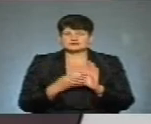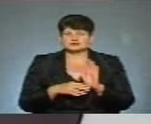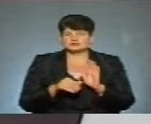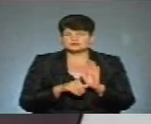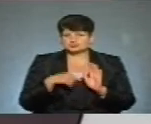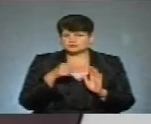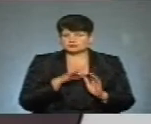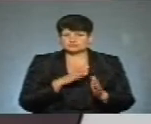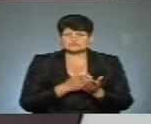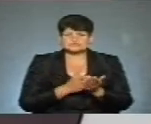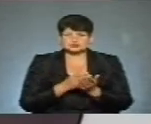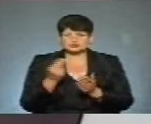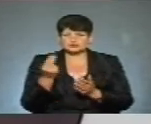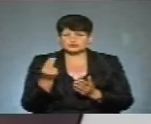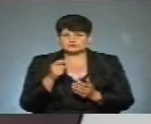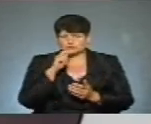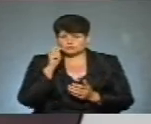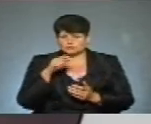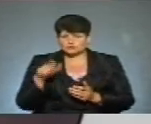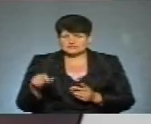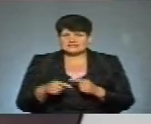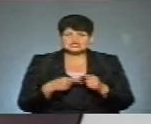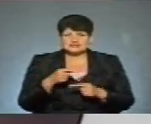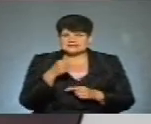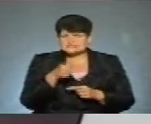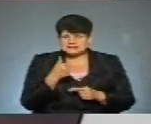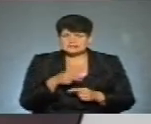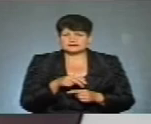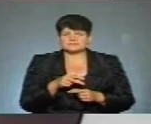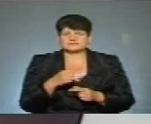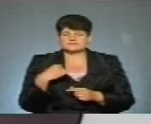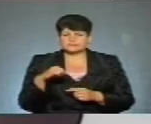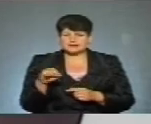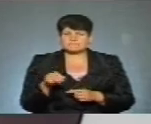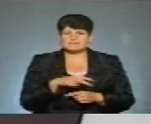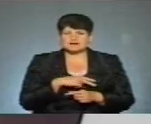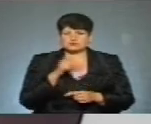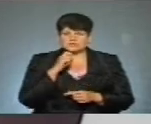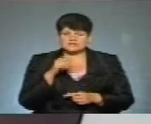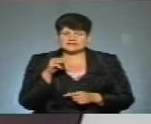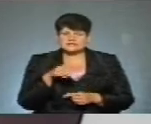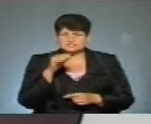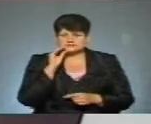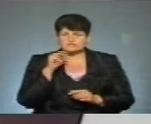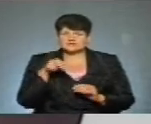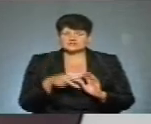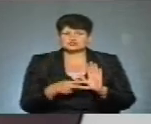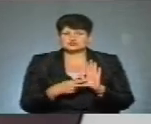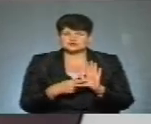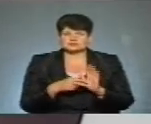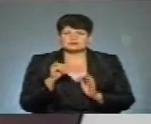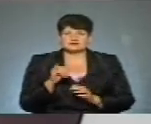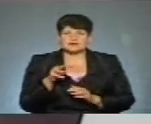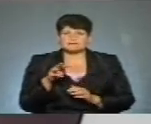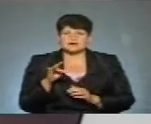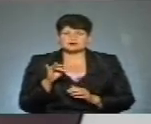1996 році став заслуженим художником України, через рік лауреатом премії України імені Тараса Шевченка. В 2007-му Івана